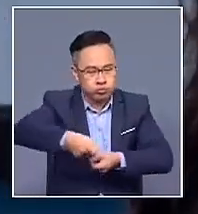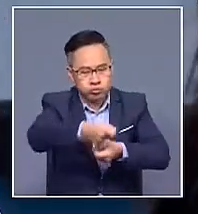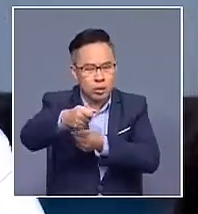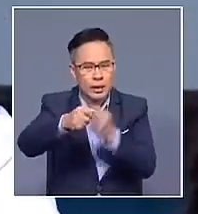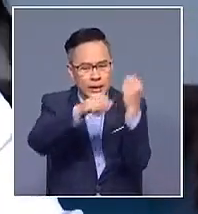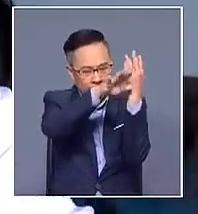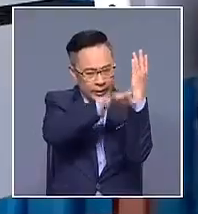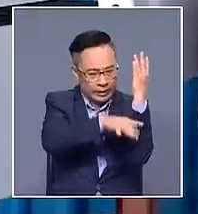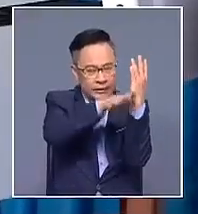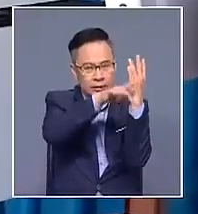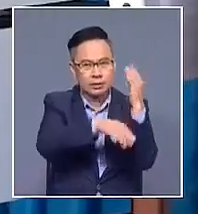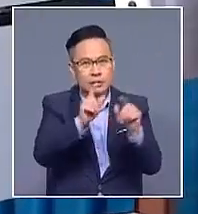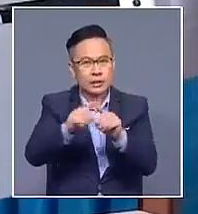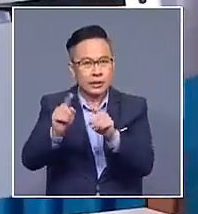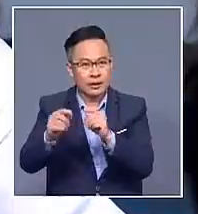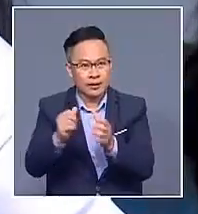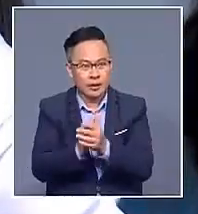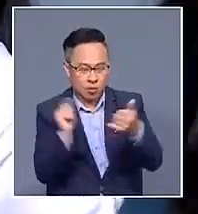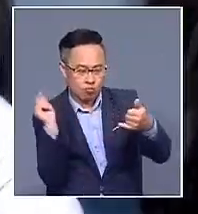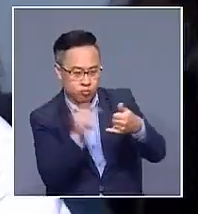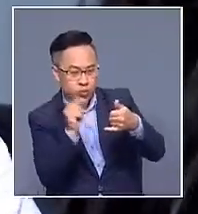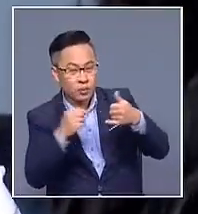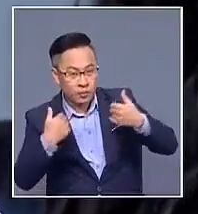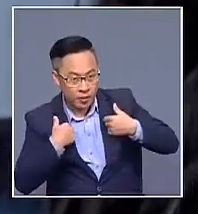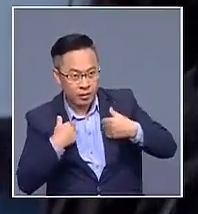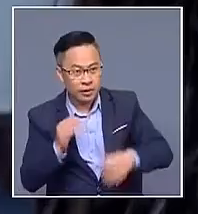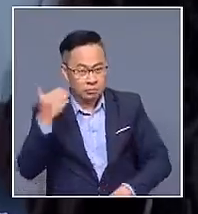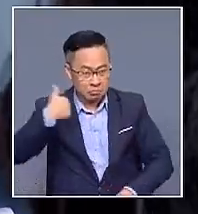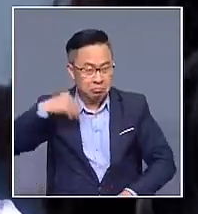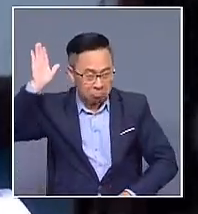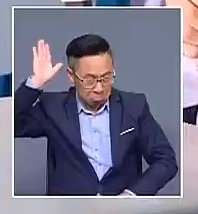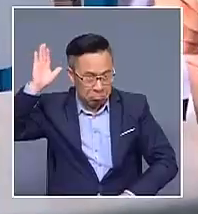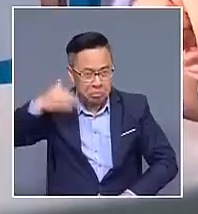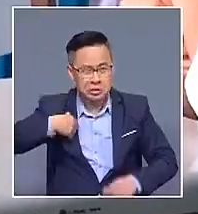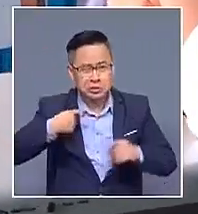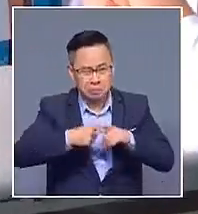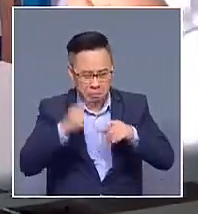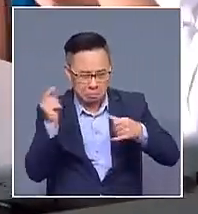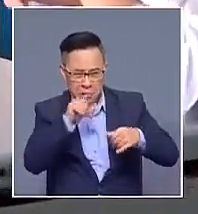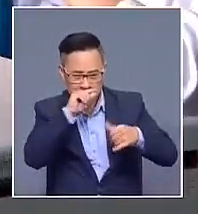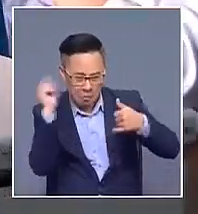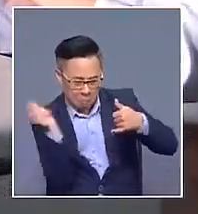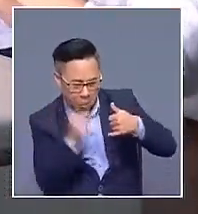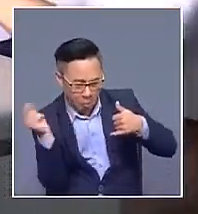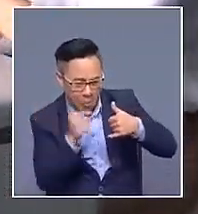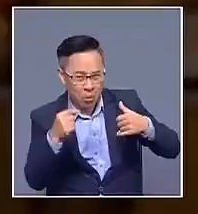ครเคยโดนไก่จิกไหมเจ็บป่ะ เจ็บค่ะ